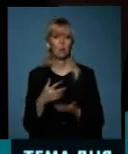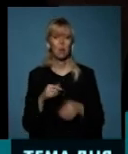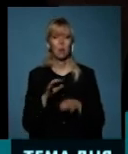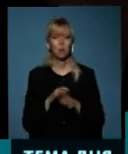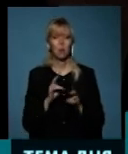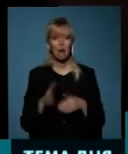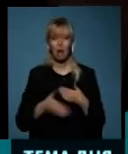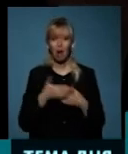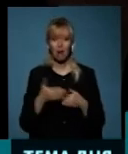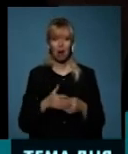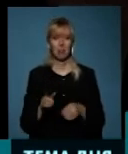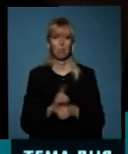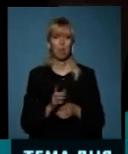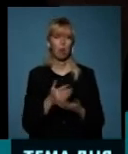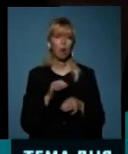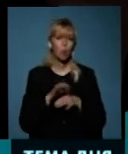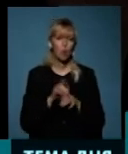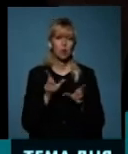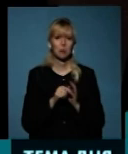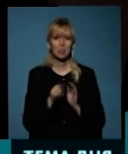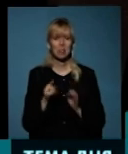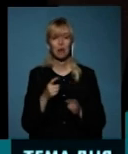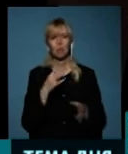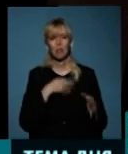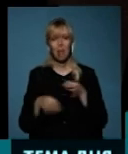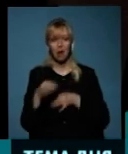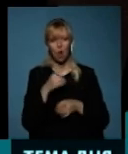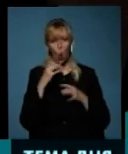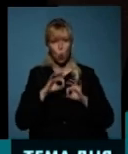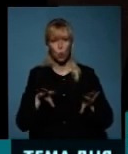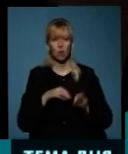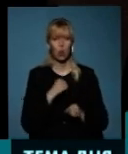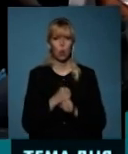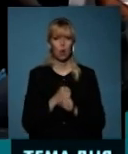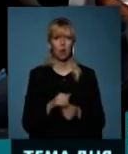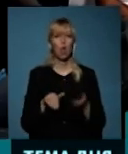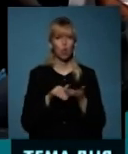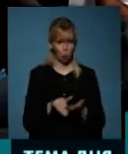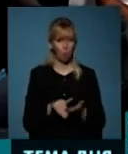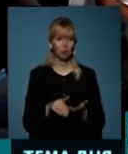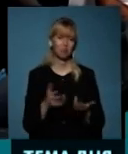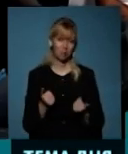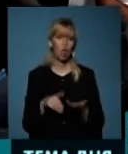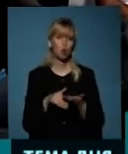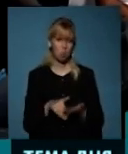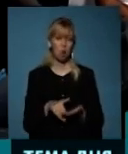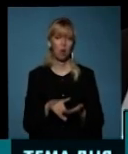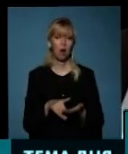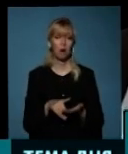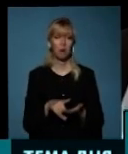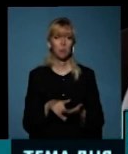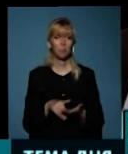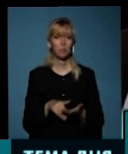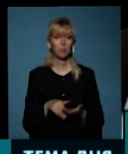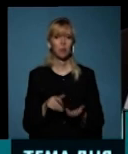тільки карательні міри, проводимо з ними наради, роз'яснювальну роботу. Допомагають? Допомагають, бо тому що ну,